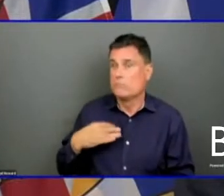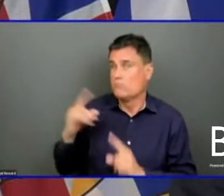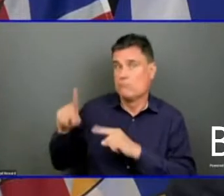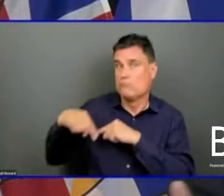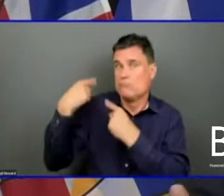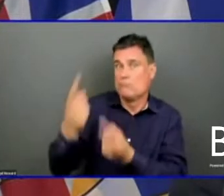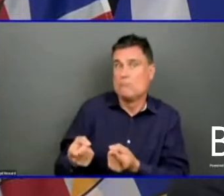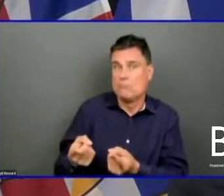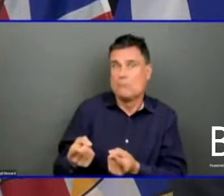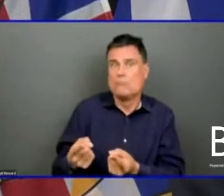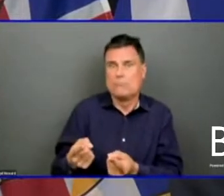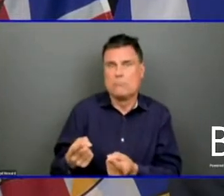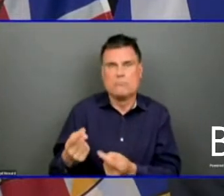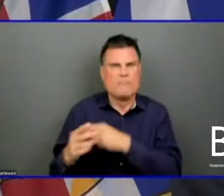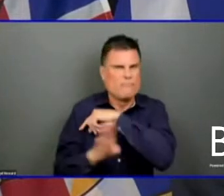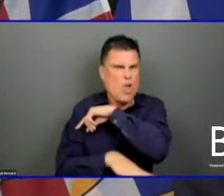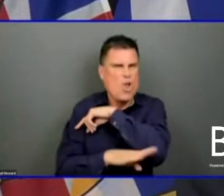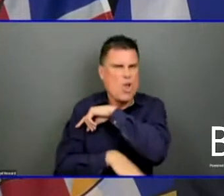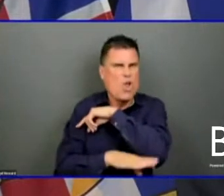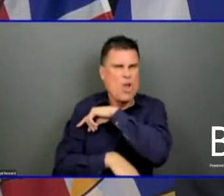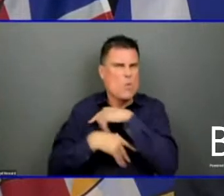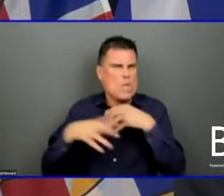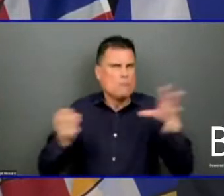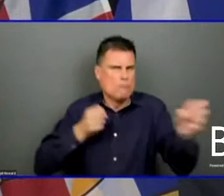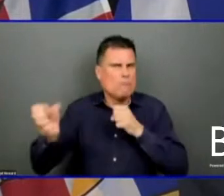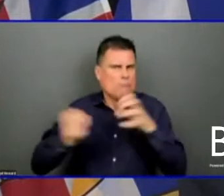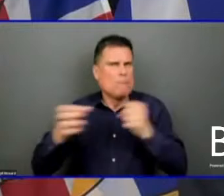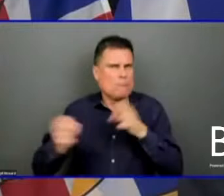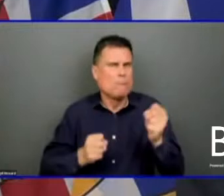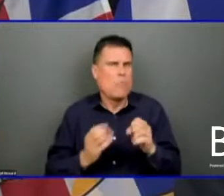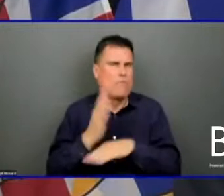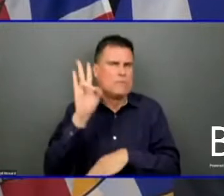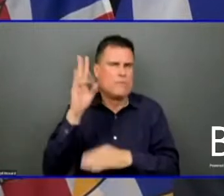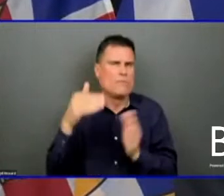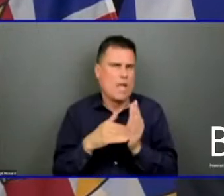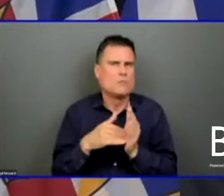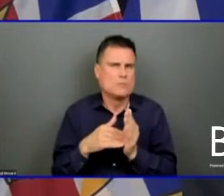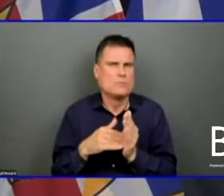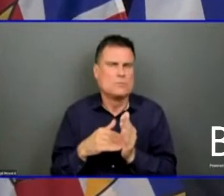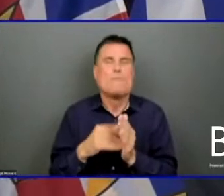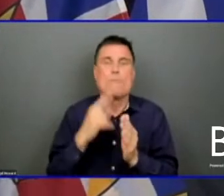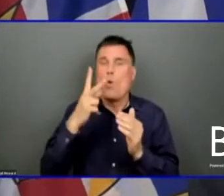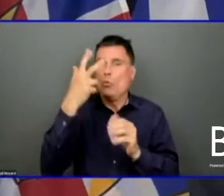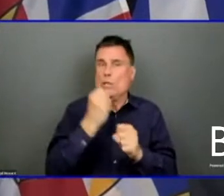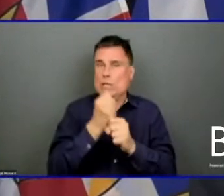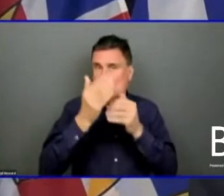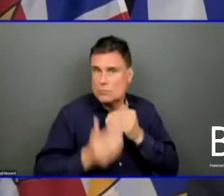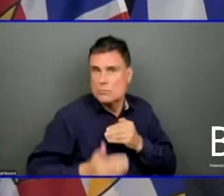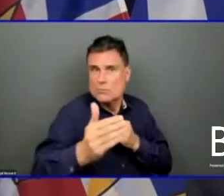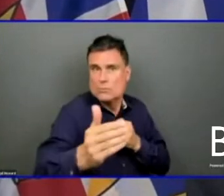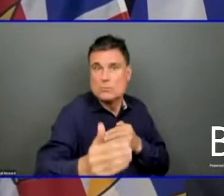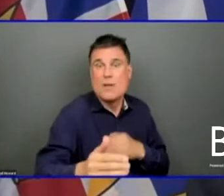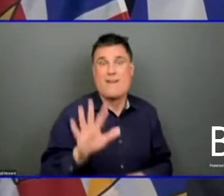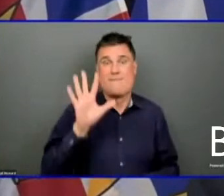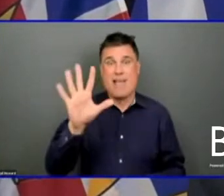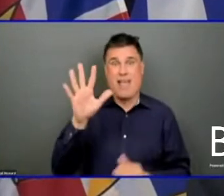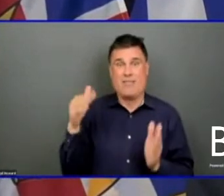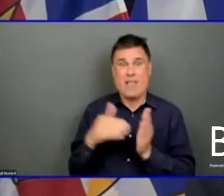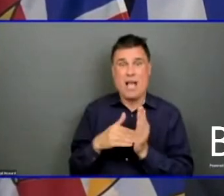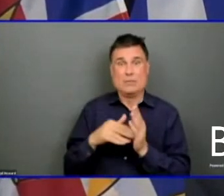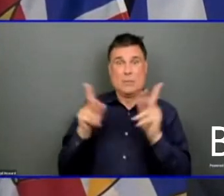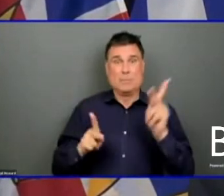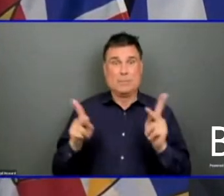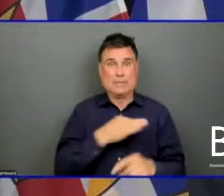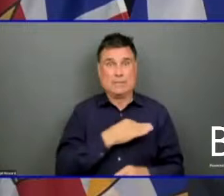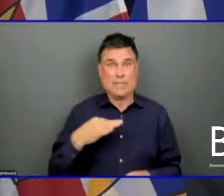winter plan that was to continue on over 3 years. 因为这个疫情来了之后呢，又额外招聘了7000名长期护理员的员工。为什么？